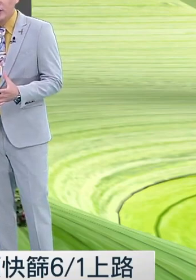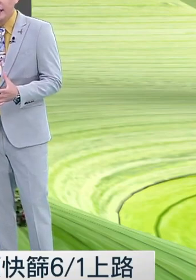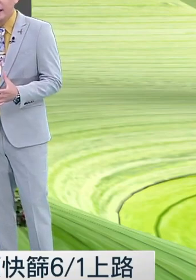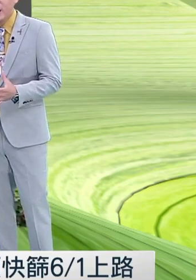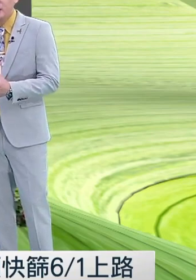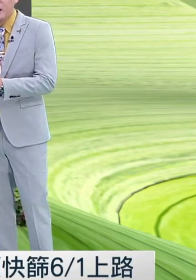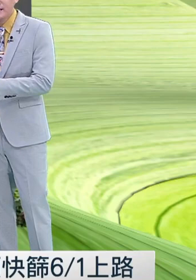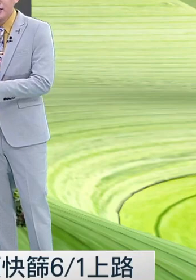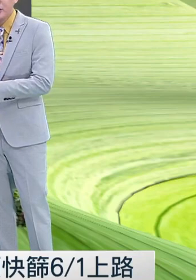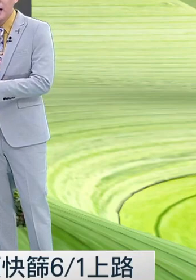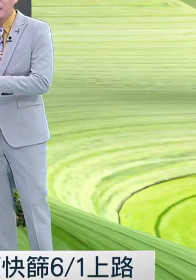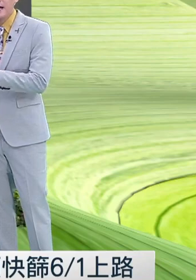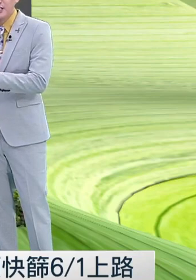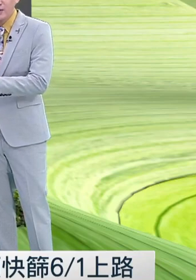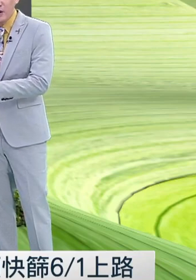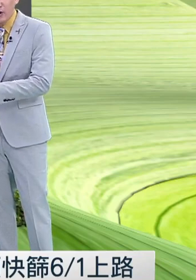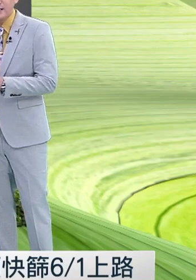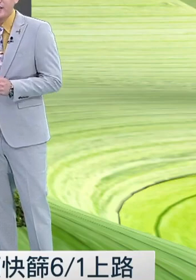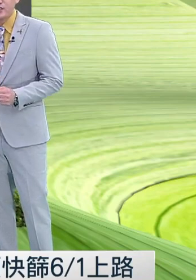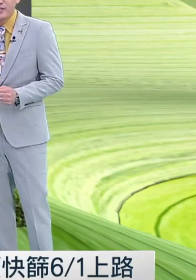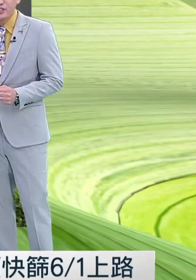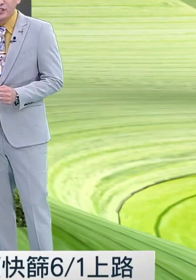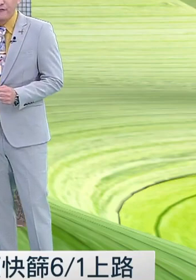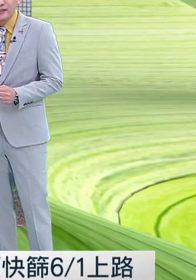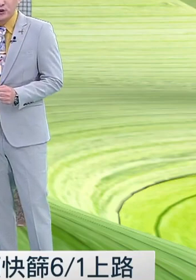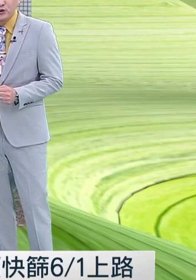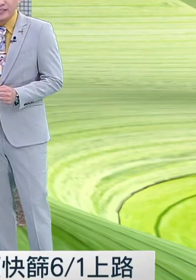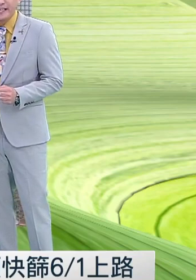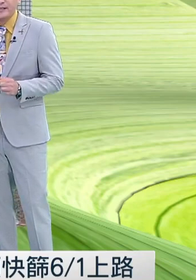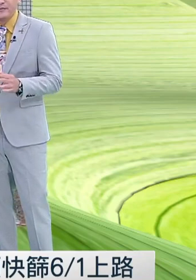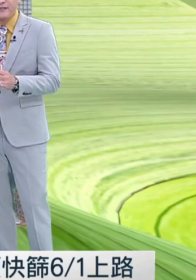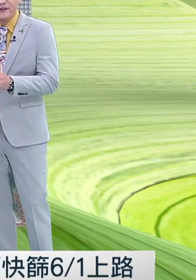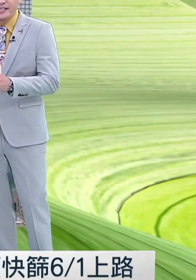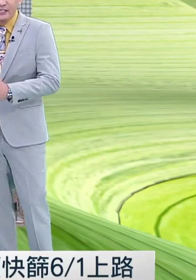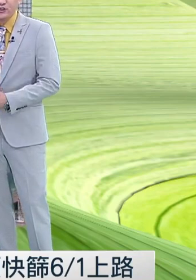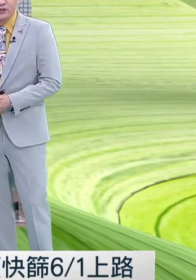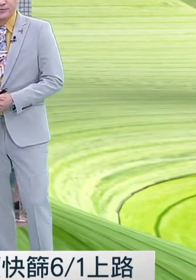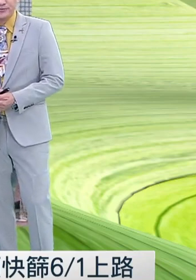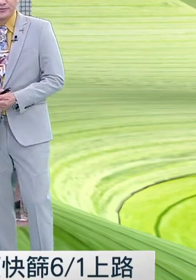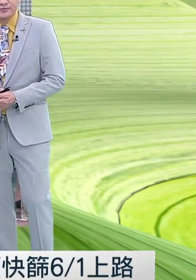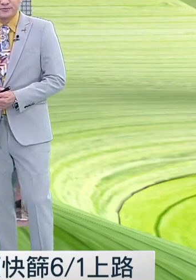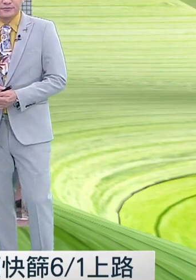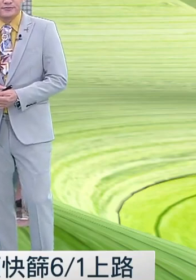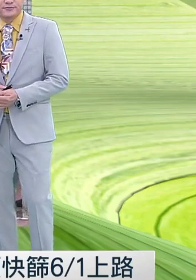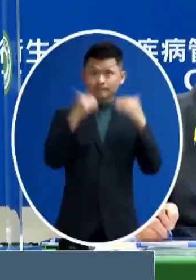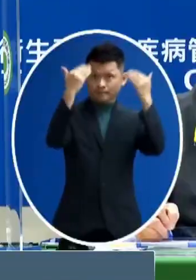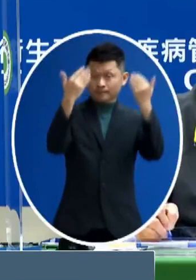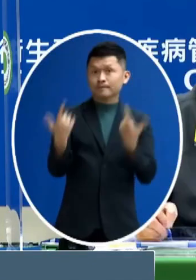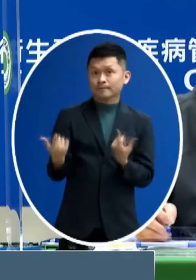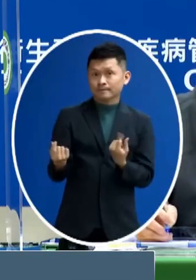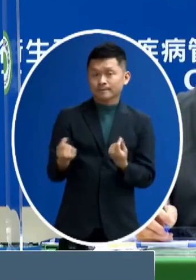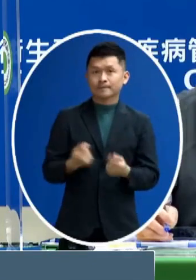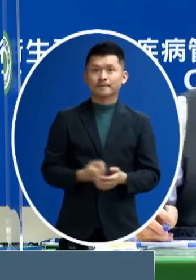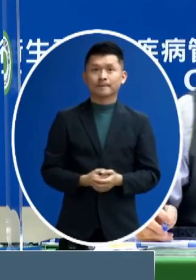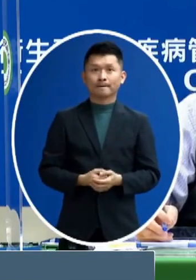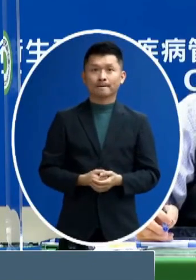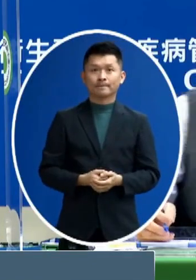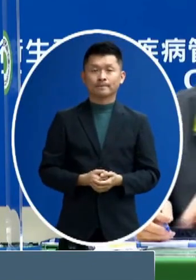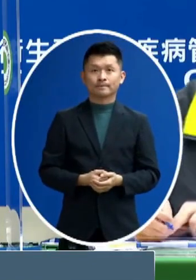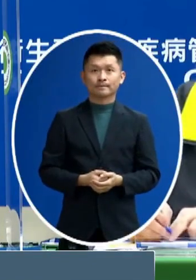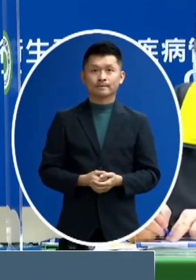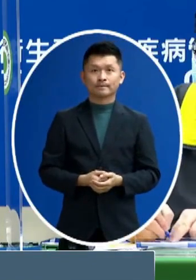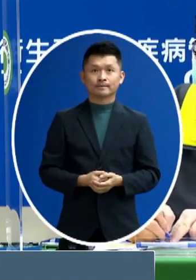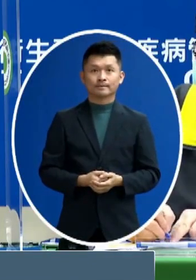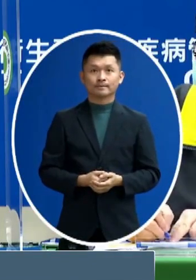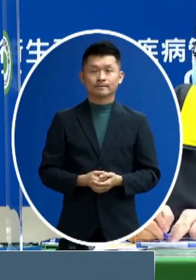个6月1号到30号前往快筛实名制的贩售据点免费领取。 那为了要减轻哈这